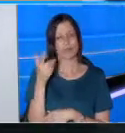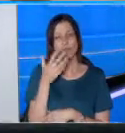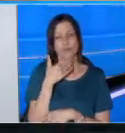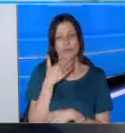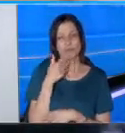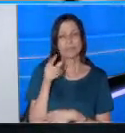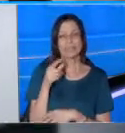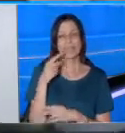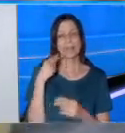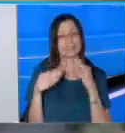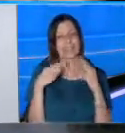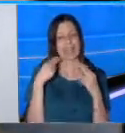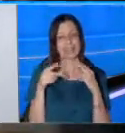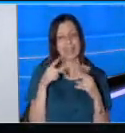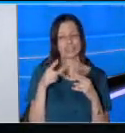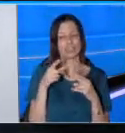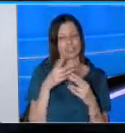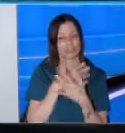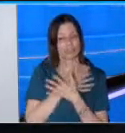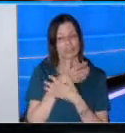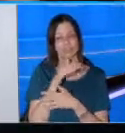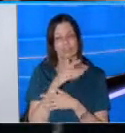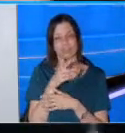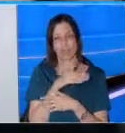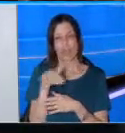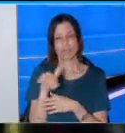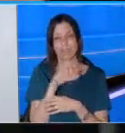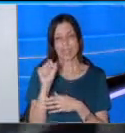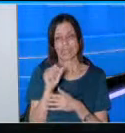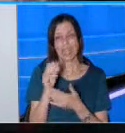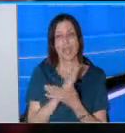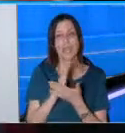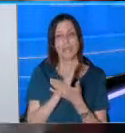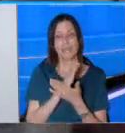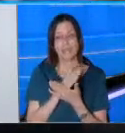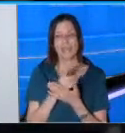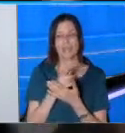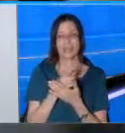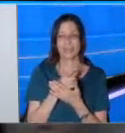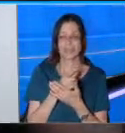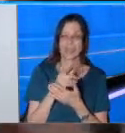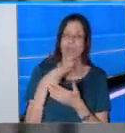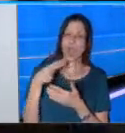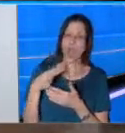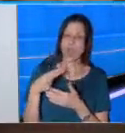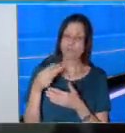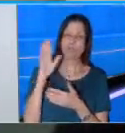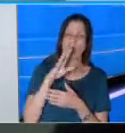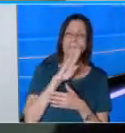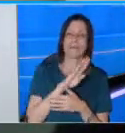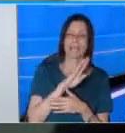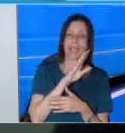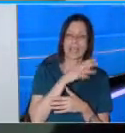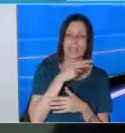זו מסעדה שחביבה ברחוב לסיינגה, בגבול שבין ווסט הוליווד לבברלי הילס, מסעדה שחביבה מאוד על